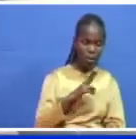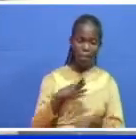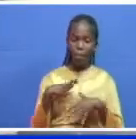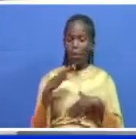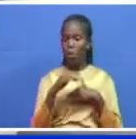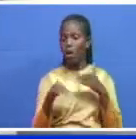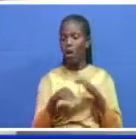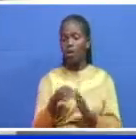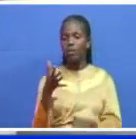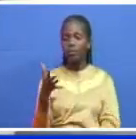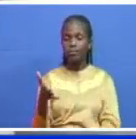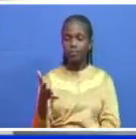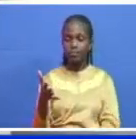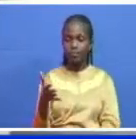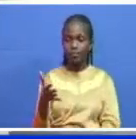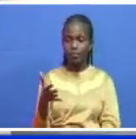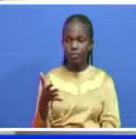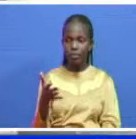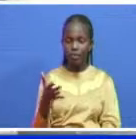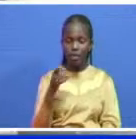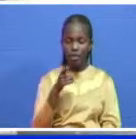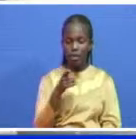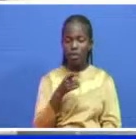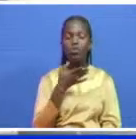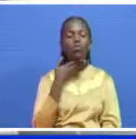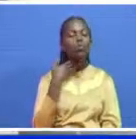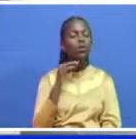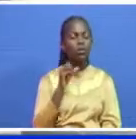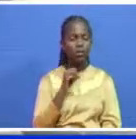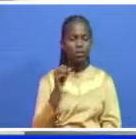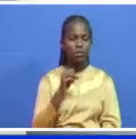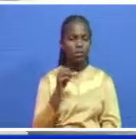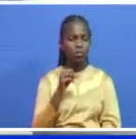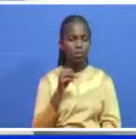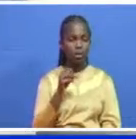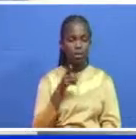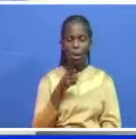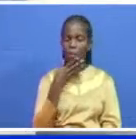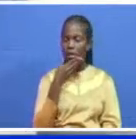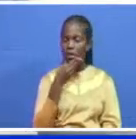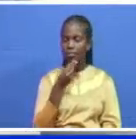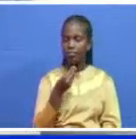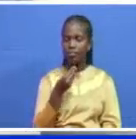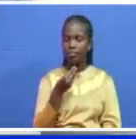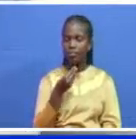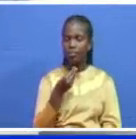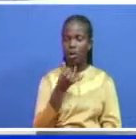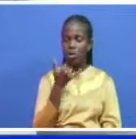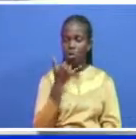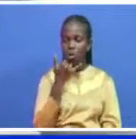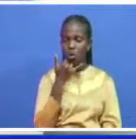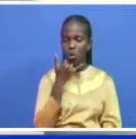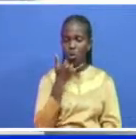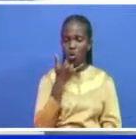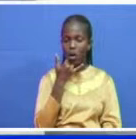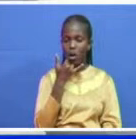wote. Hatutaki kufanya hiyo. Huyu mzee, amefanya makosa.